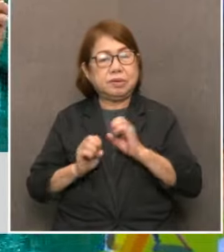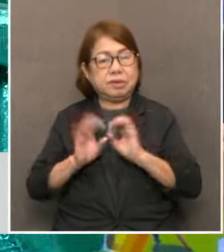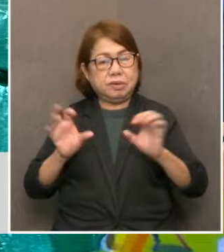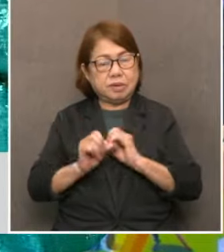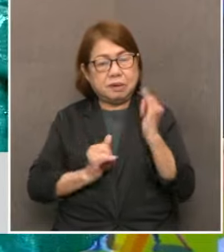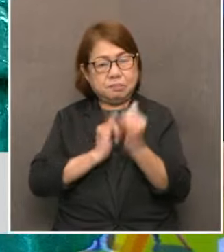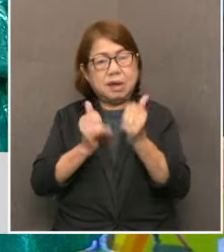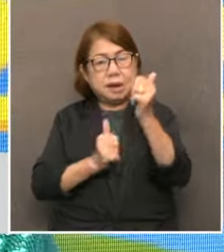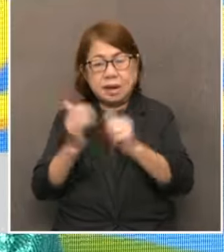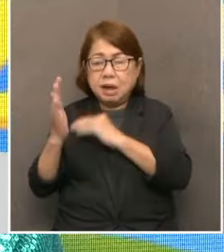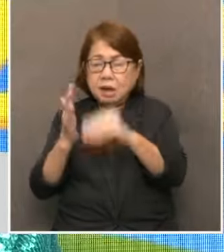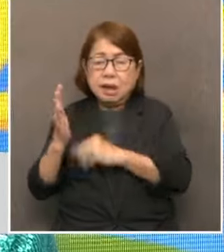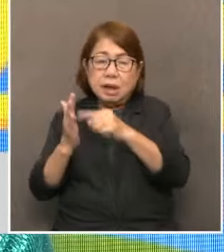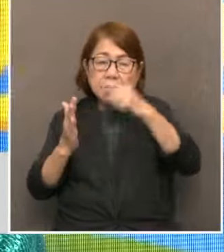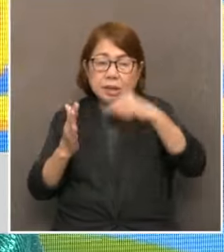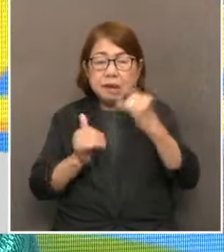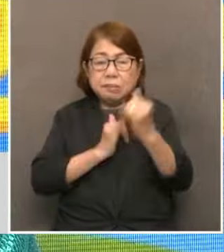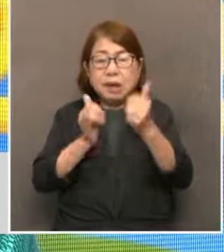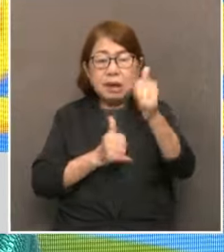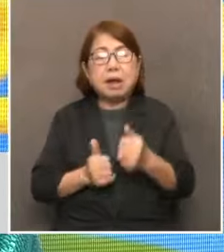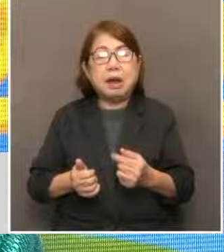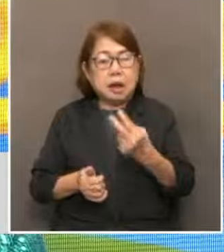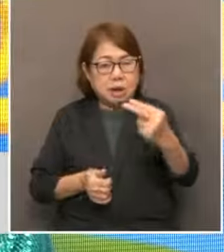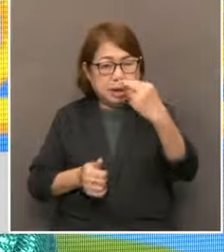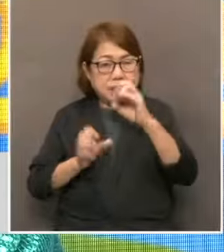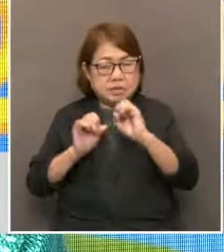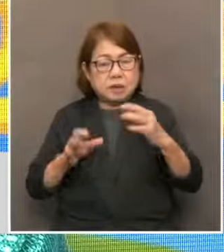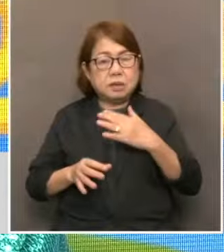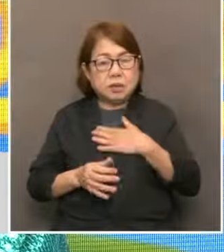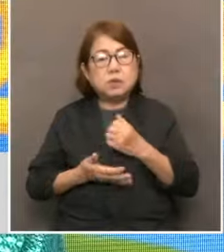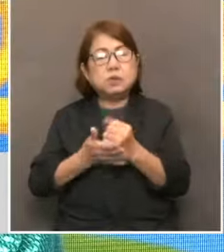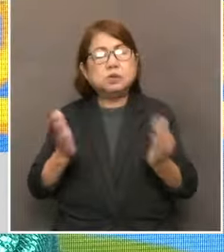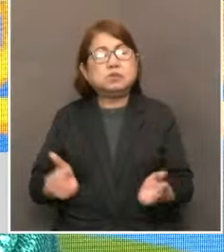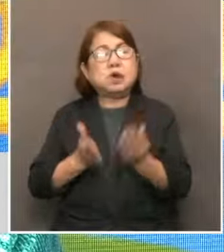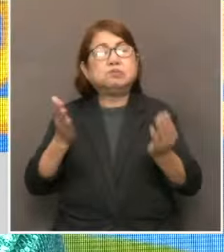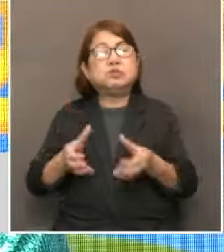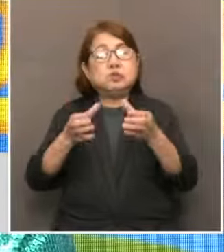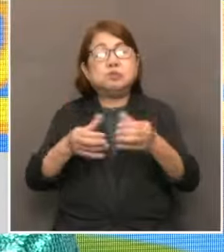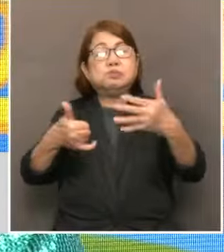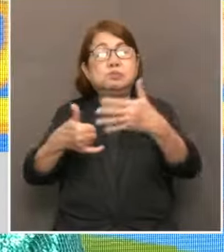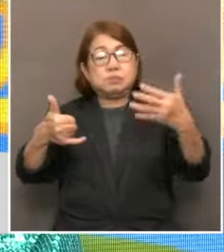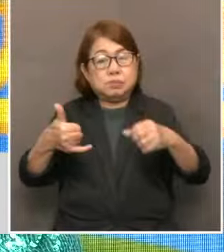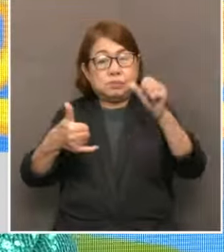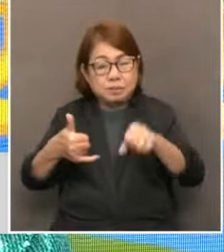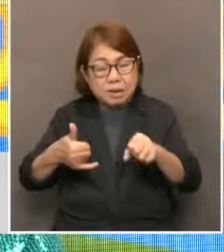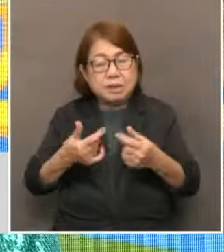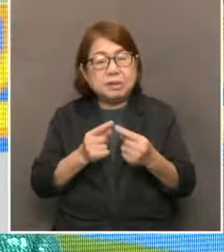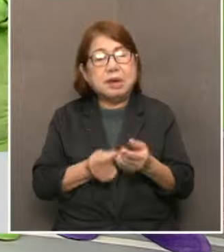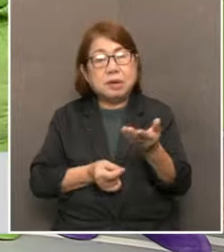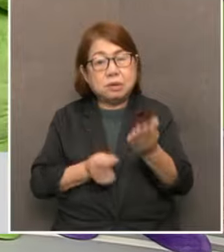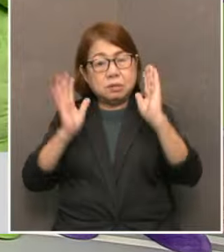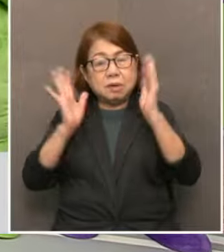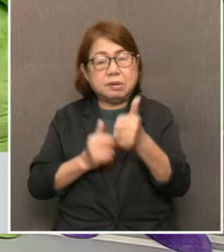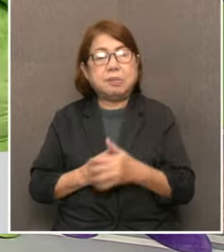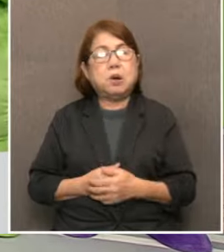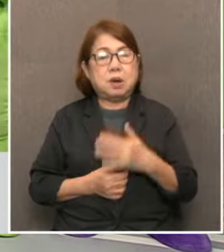คือนในยมารมกันให้รู้ว่าจุยืนของเราคือสมกุ่มคหลหทางเพศค่ะขอให้คุณอารตชวนชเช